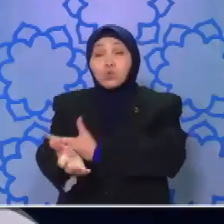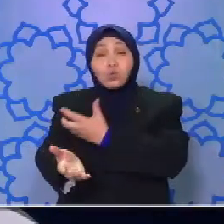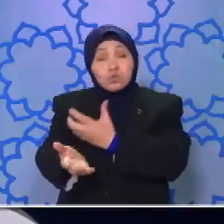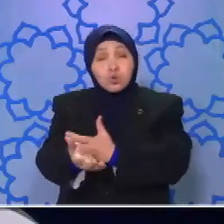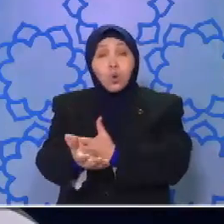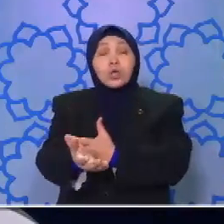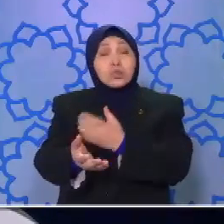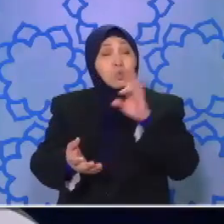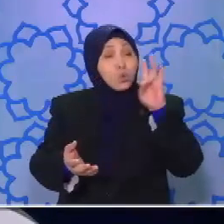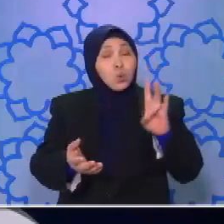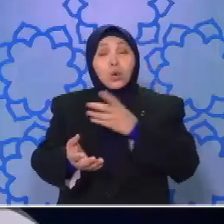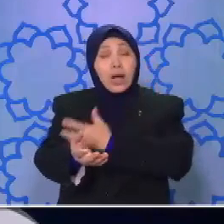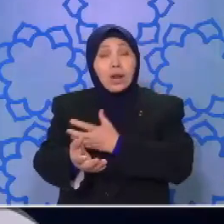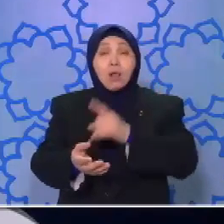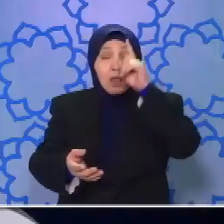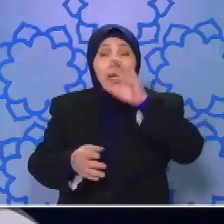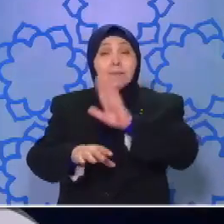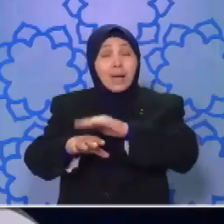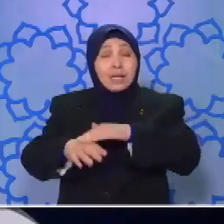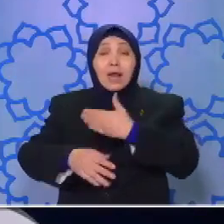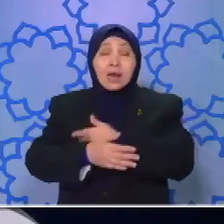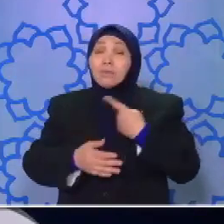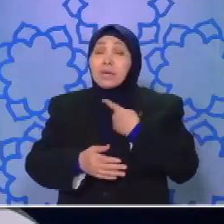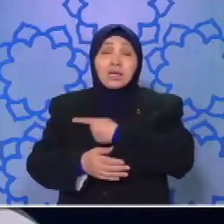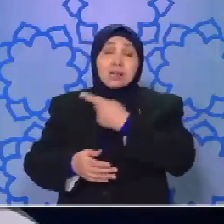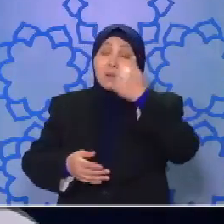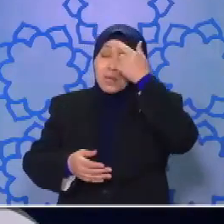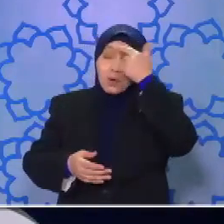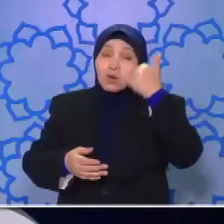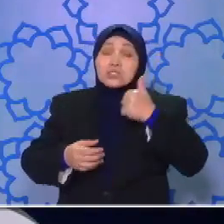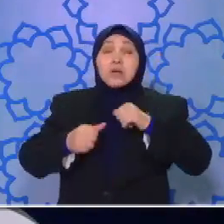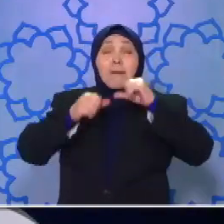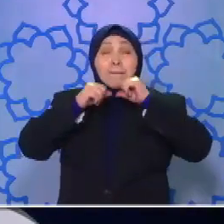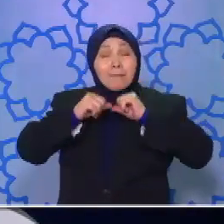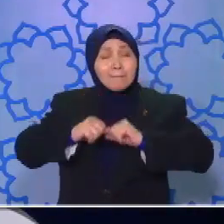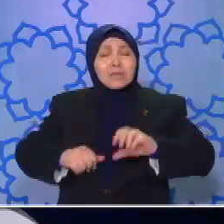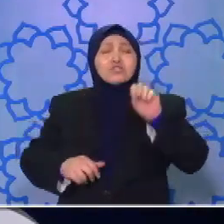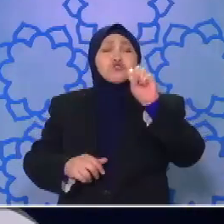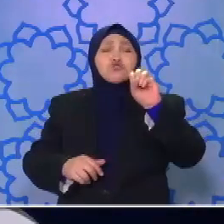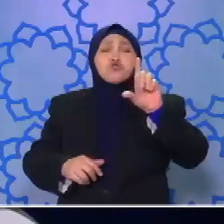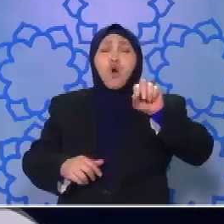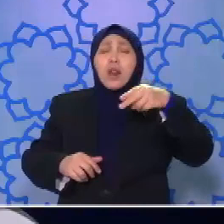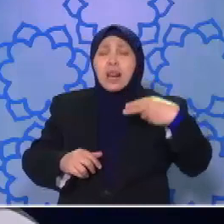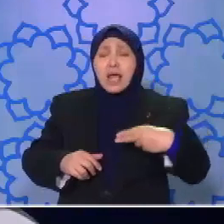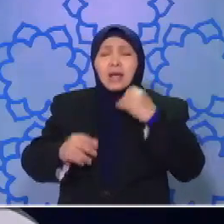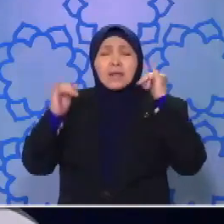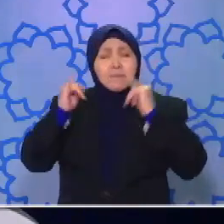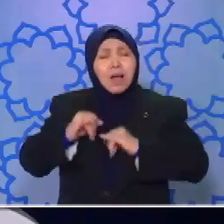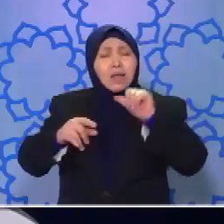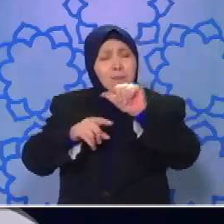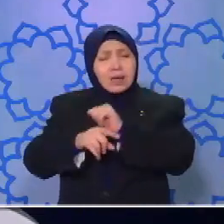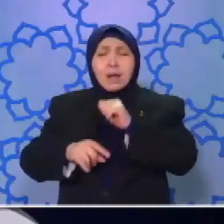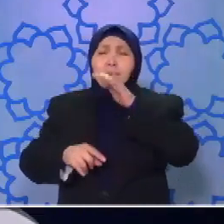akan panggil anak kita itu. Kerana apa? Kerana berkat kesolehan si ayah itu sendiri. Allah. Dan dalilnya adalah pada